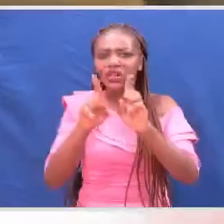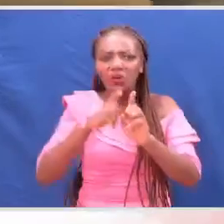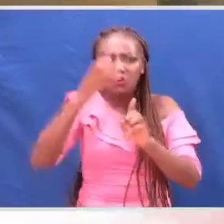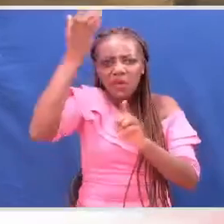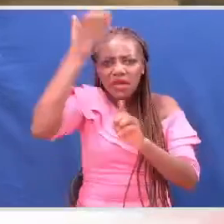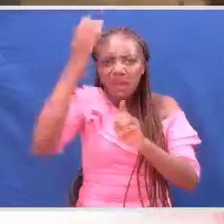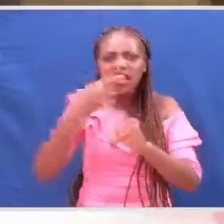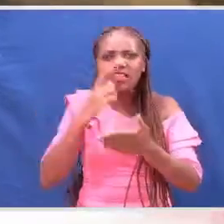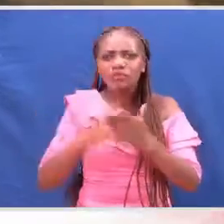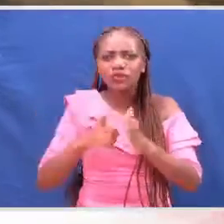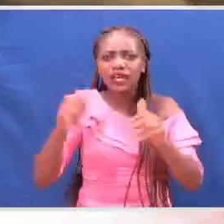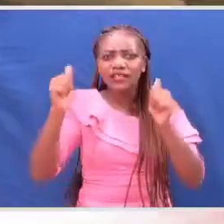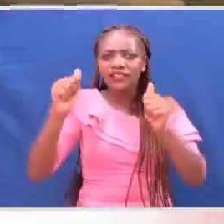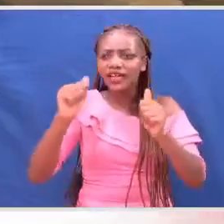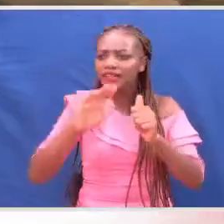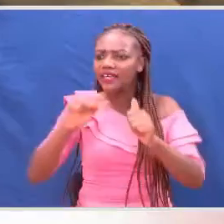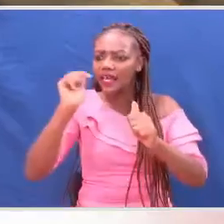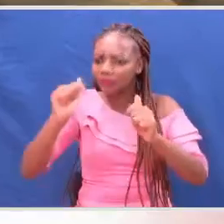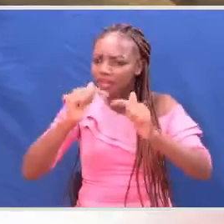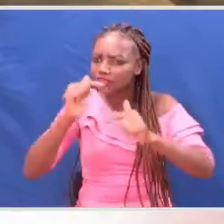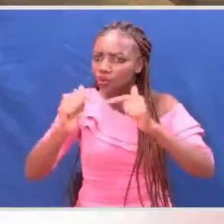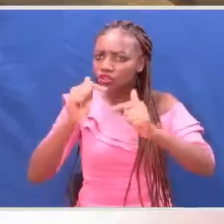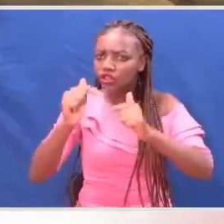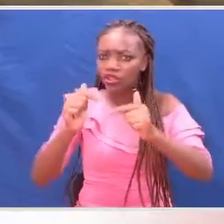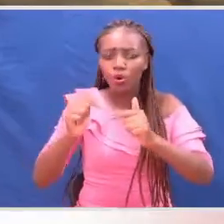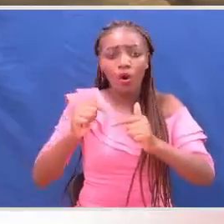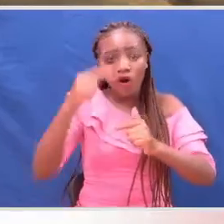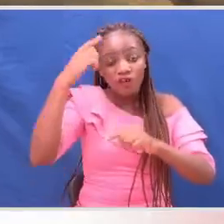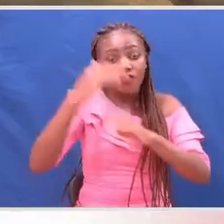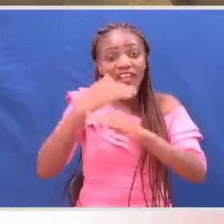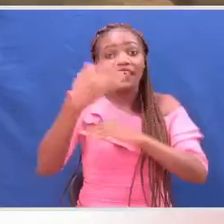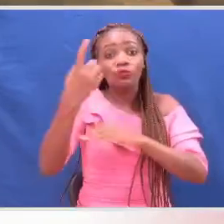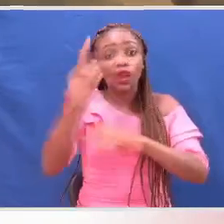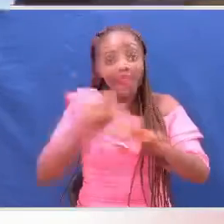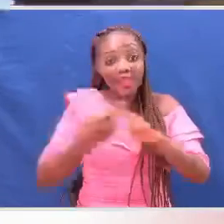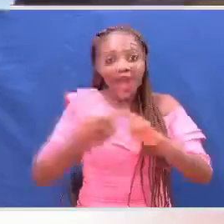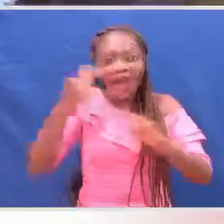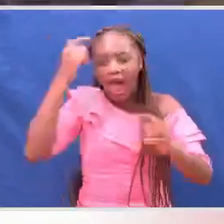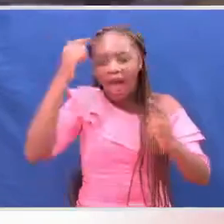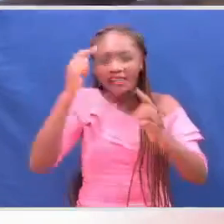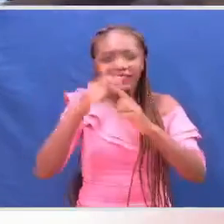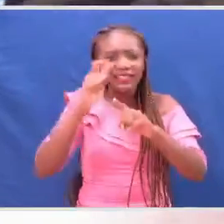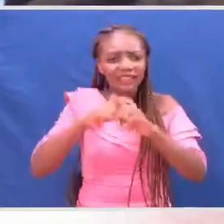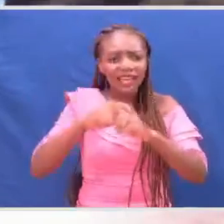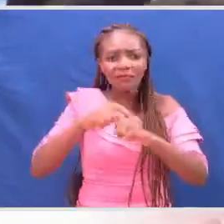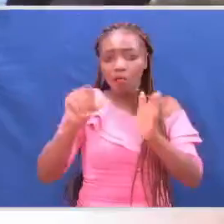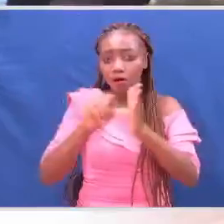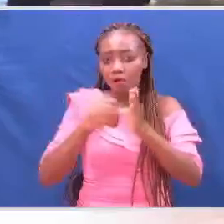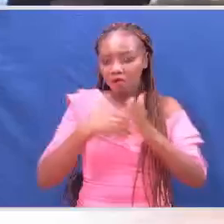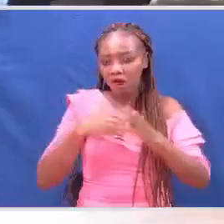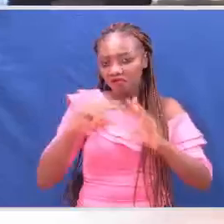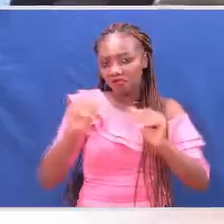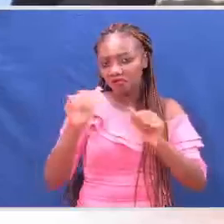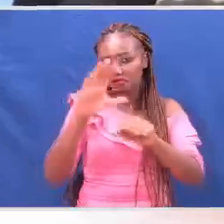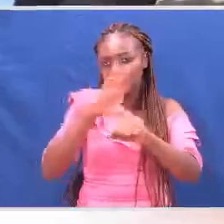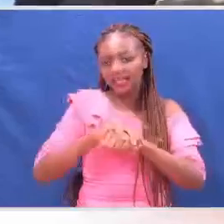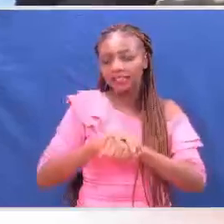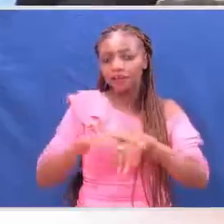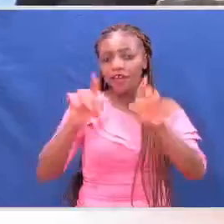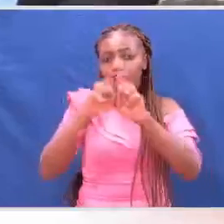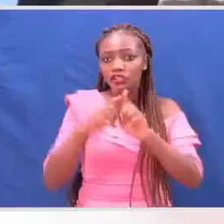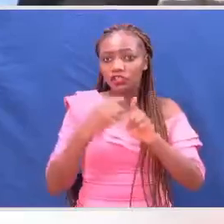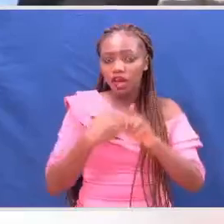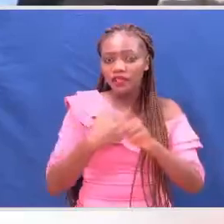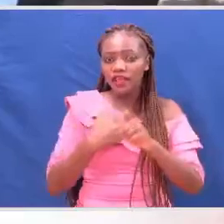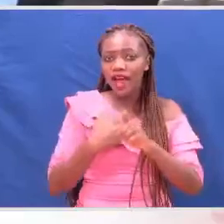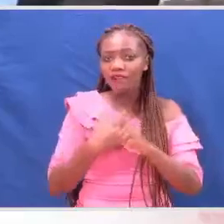kuwa mgomo wao utaendelea hata kwa mwaka mmoja hadi pale matakwa yao yatakapotimizwa. Mgomo wa uguzi unaingia